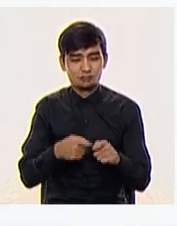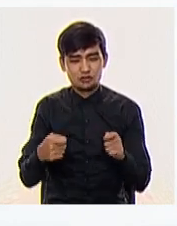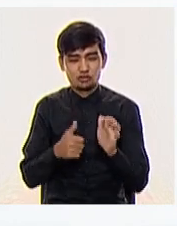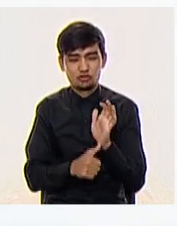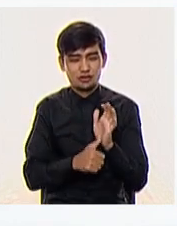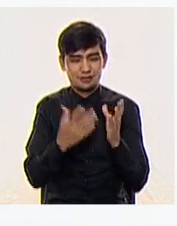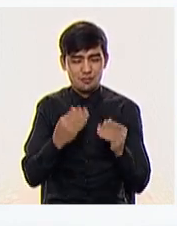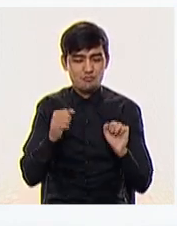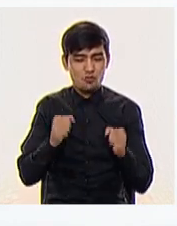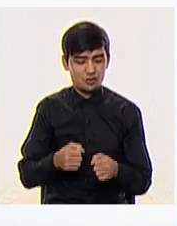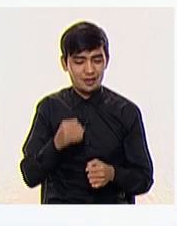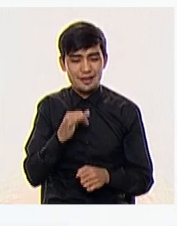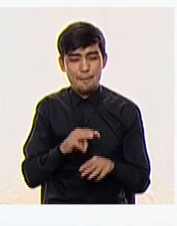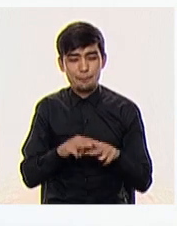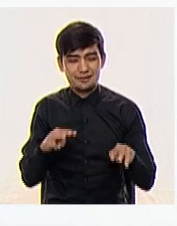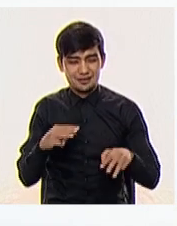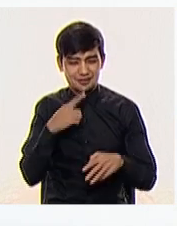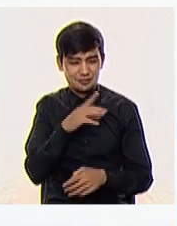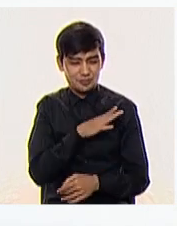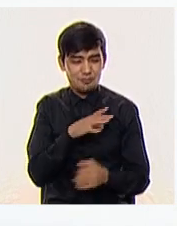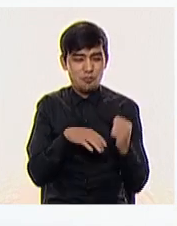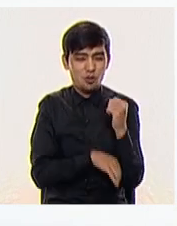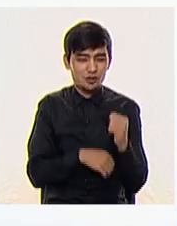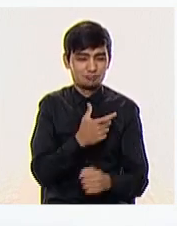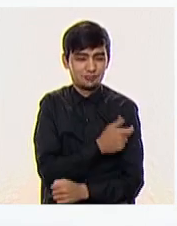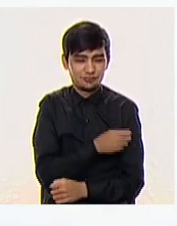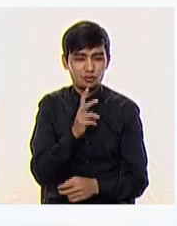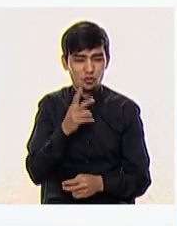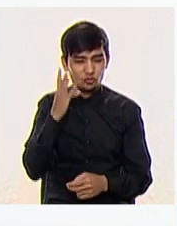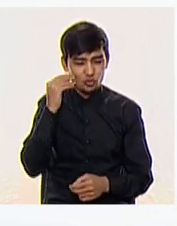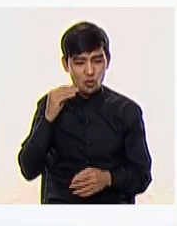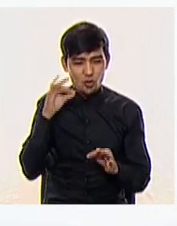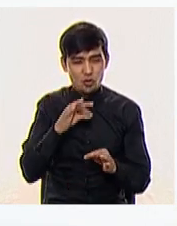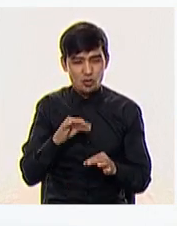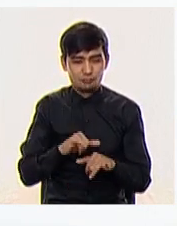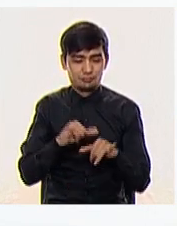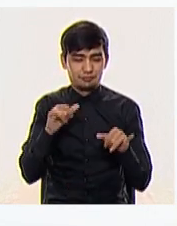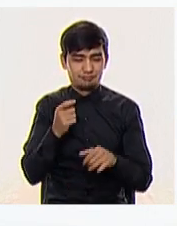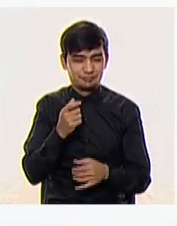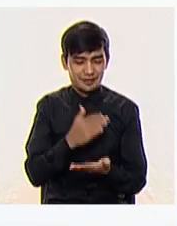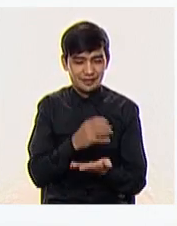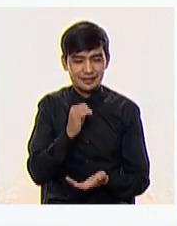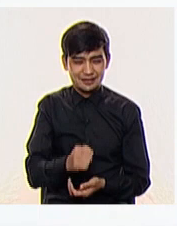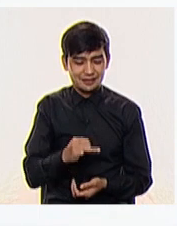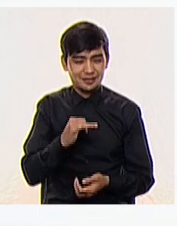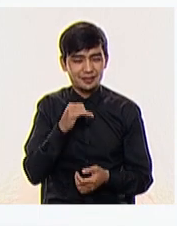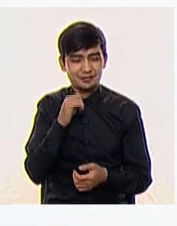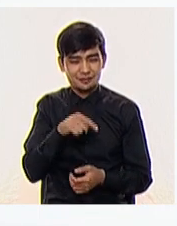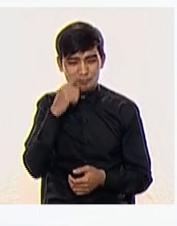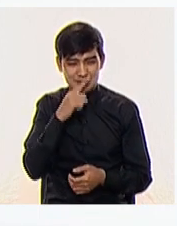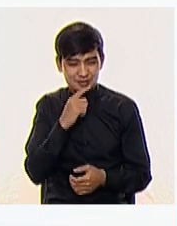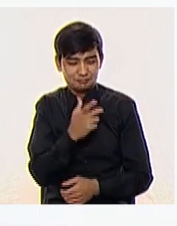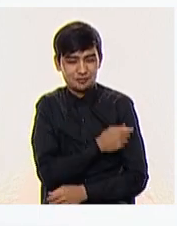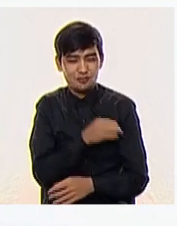болады екен. Ал министрдің айтуынша, соңғы кезде екпе алуға ниет білдіргендер саны күрт артыпты. Өйткені ақпанда егілген препарат